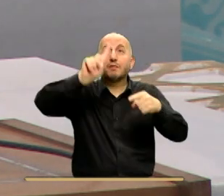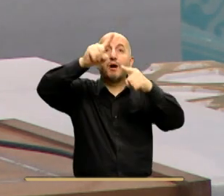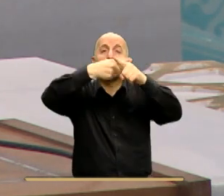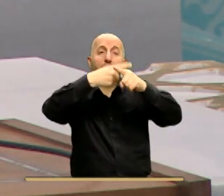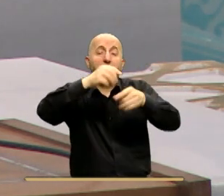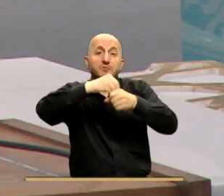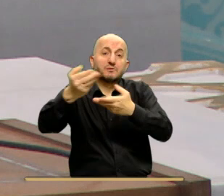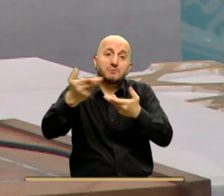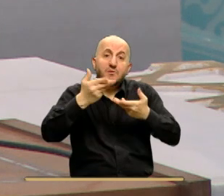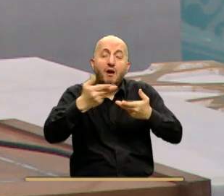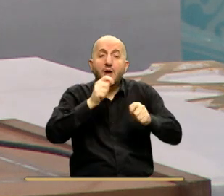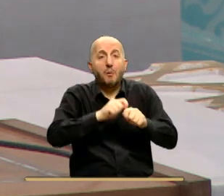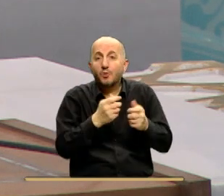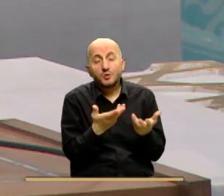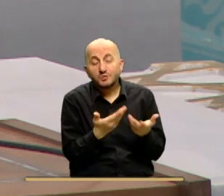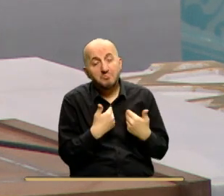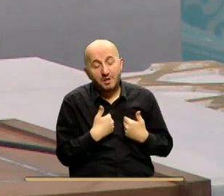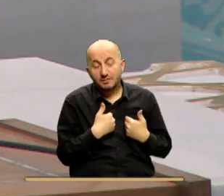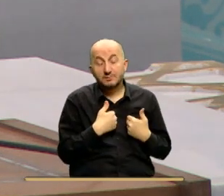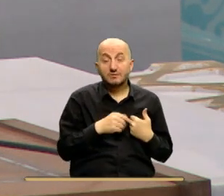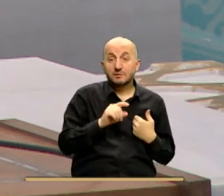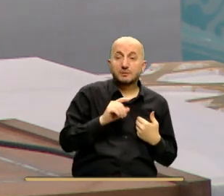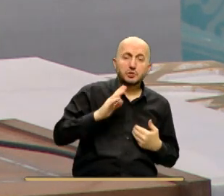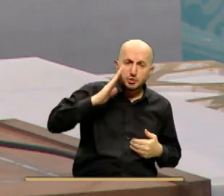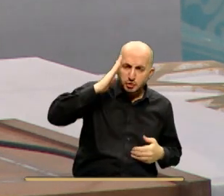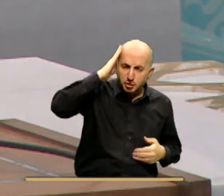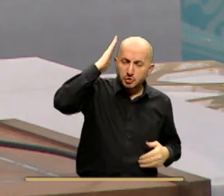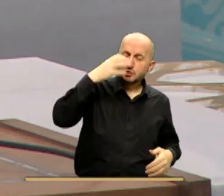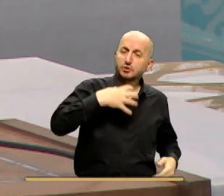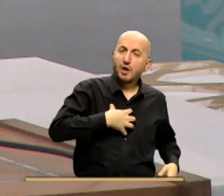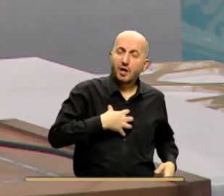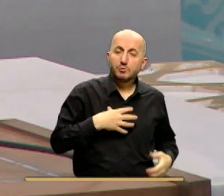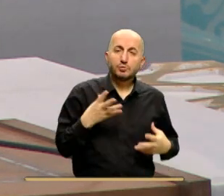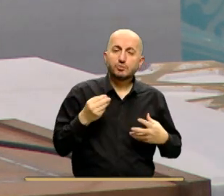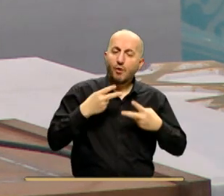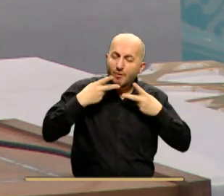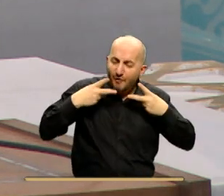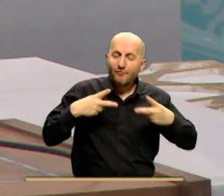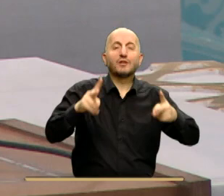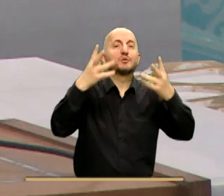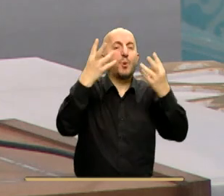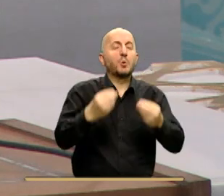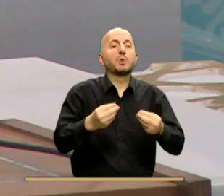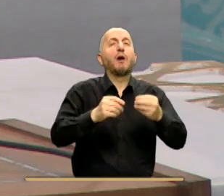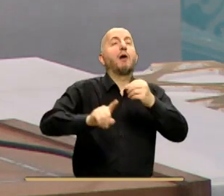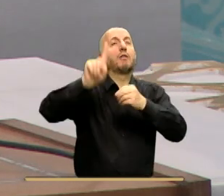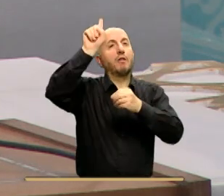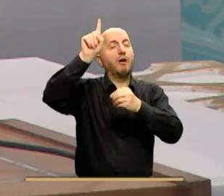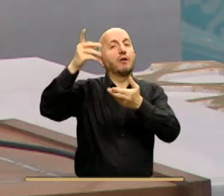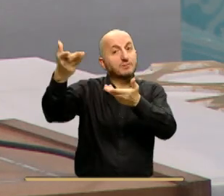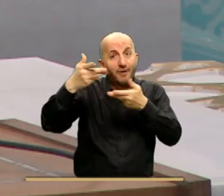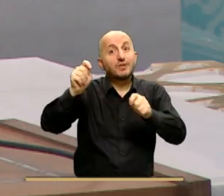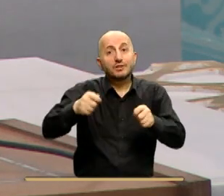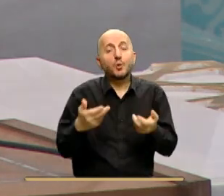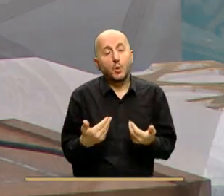için çağrıda bulunuyorsunuz. Ben ise sizi izzet sahibi, çok bağışlayıcı olan Allah'a